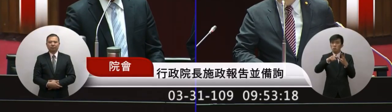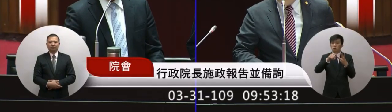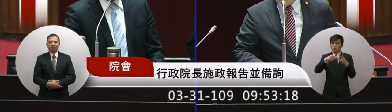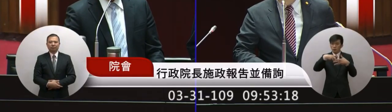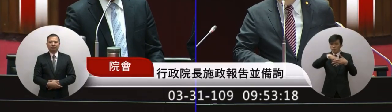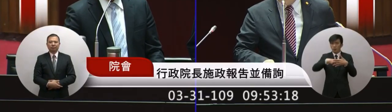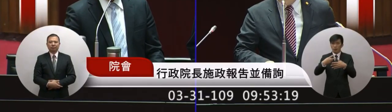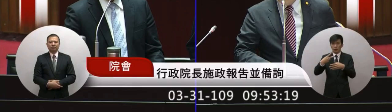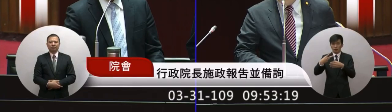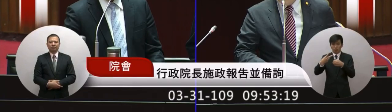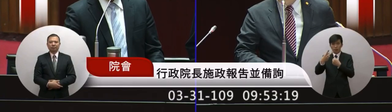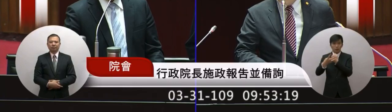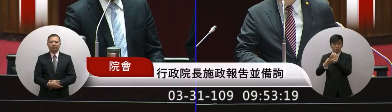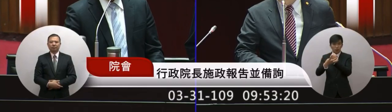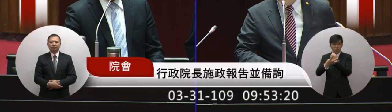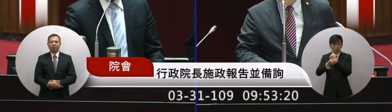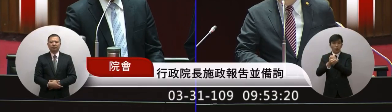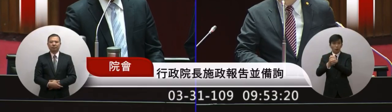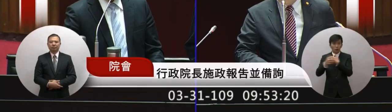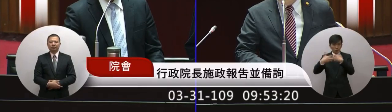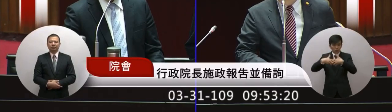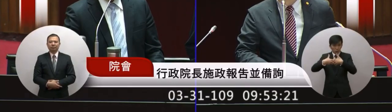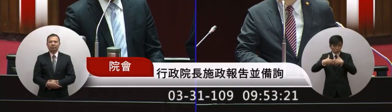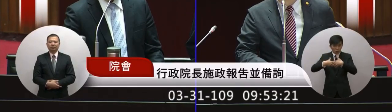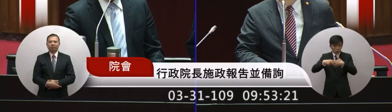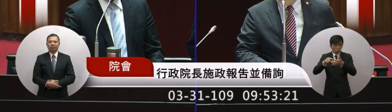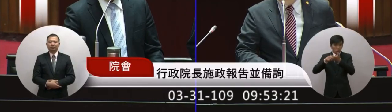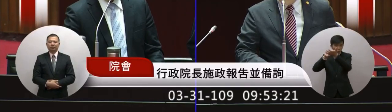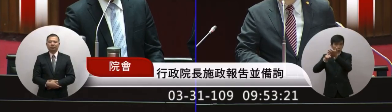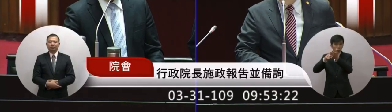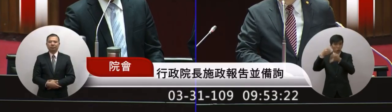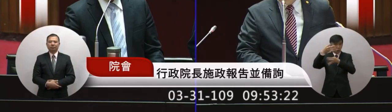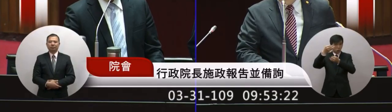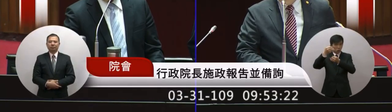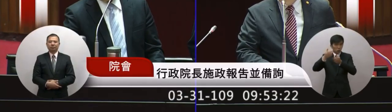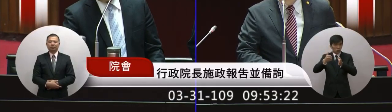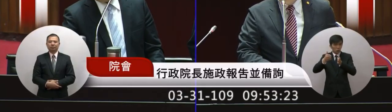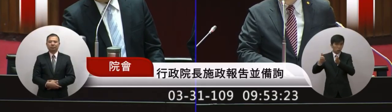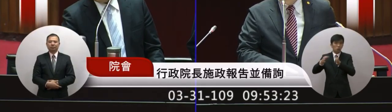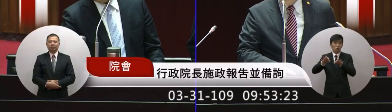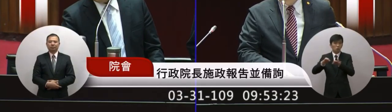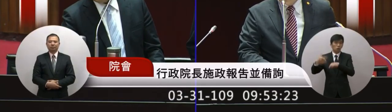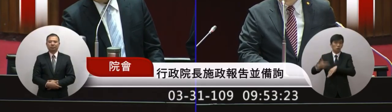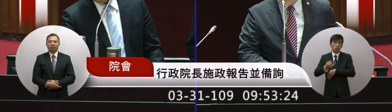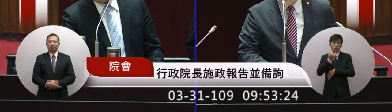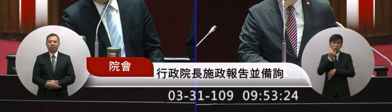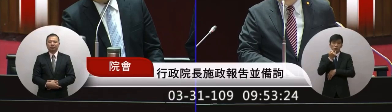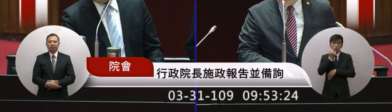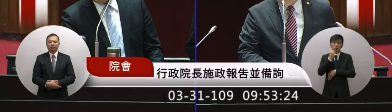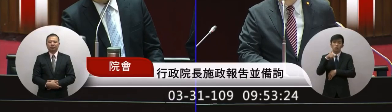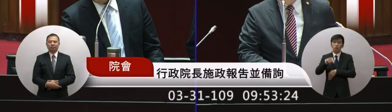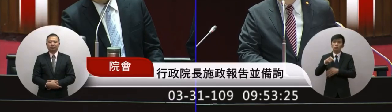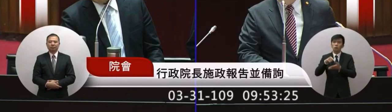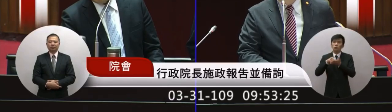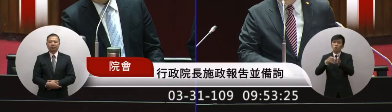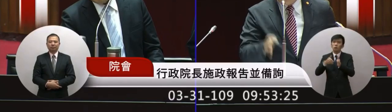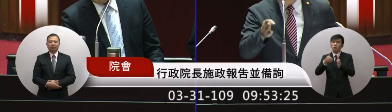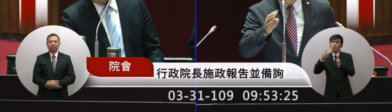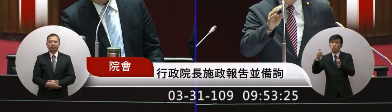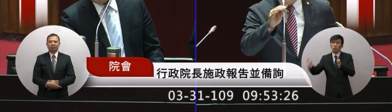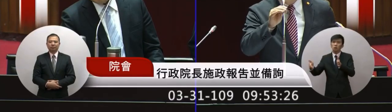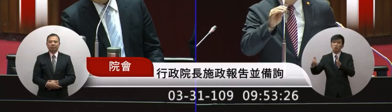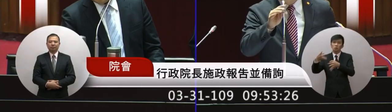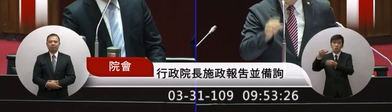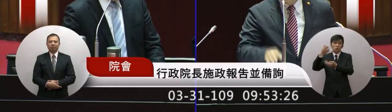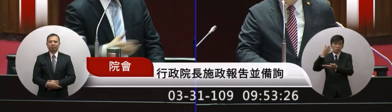机组有可能可以申请延役，对不对？好，那我们申请延役的时间的 deadline 是什么时候？院